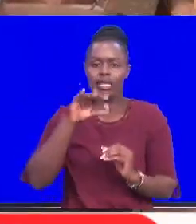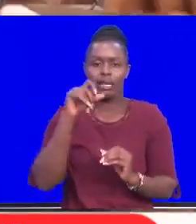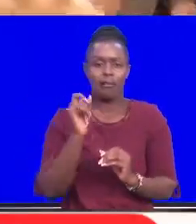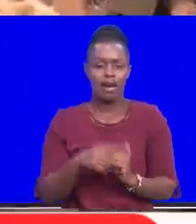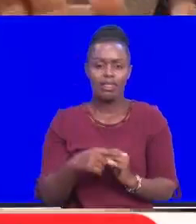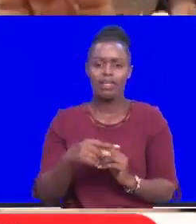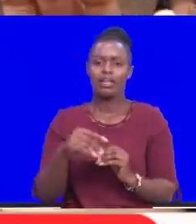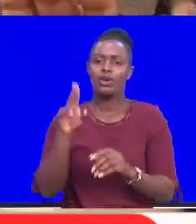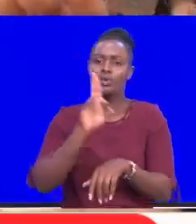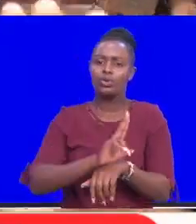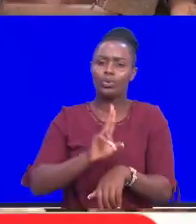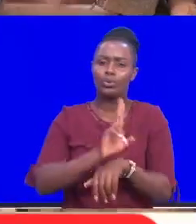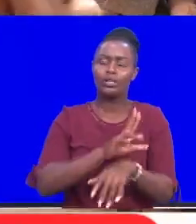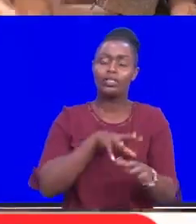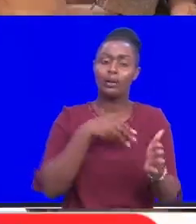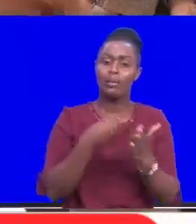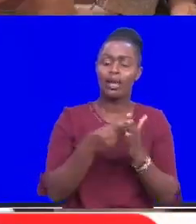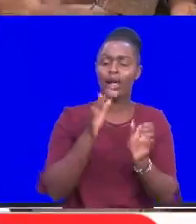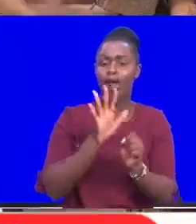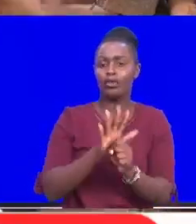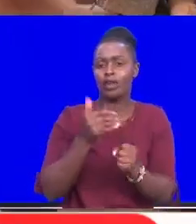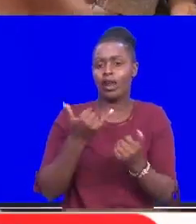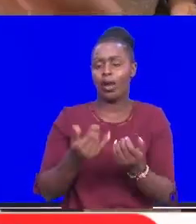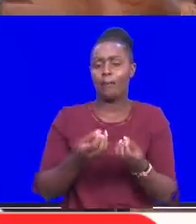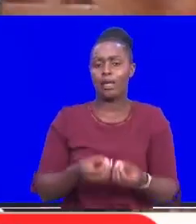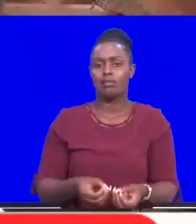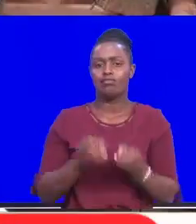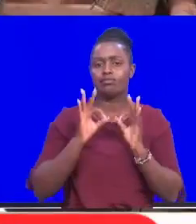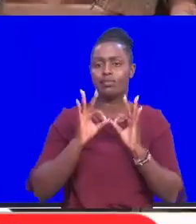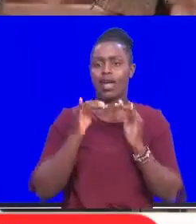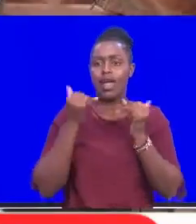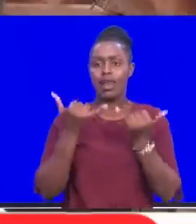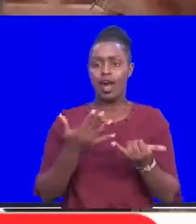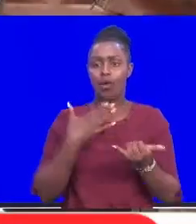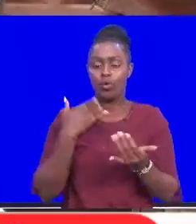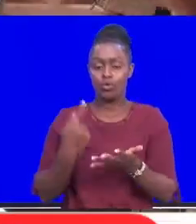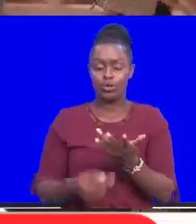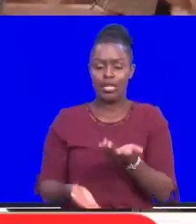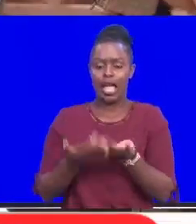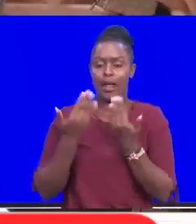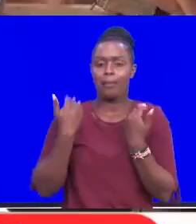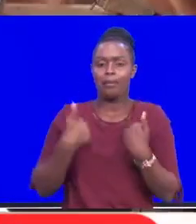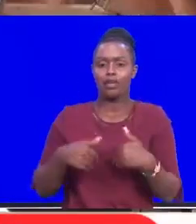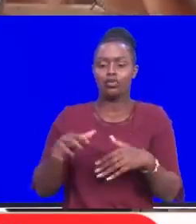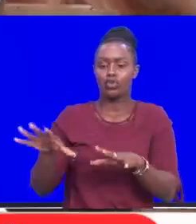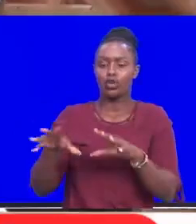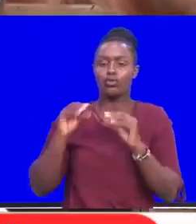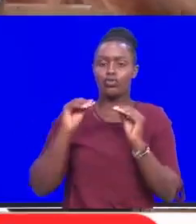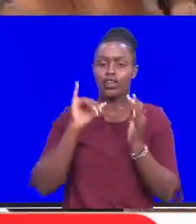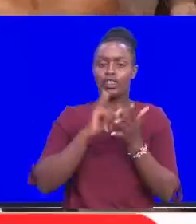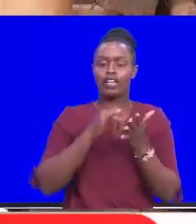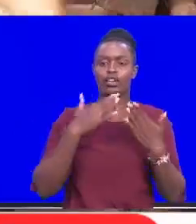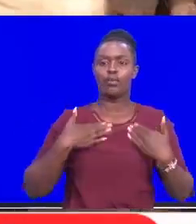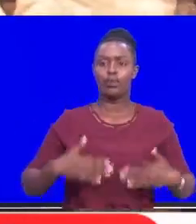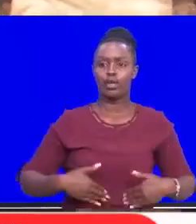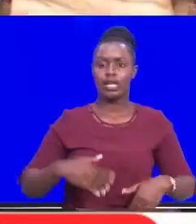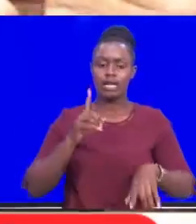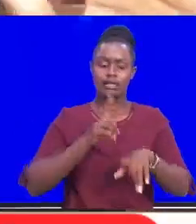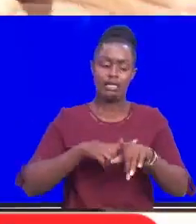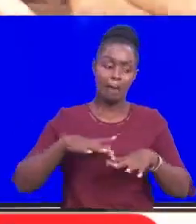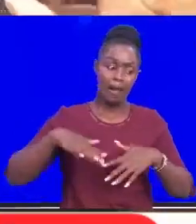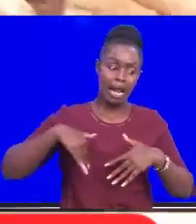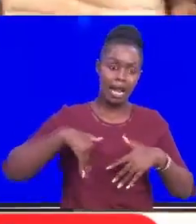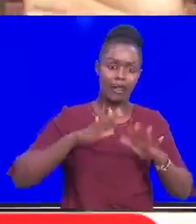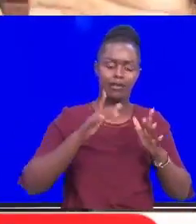mbali. Mimi sina pesa. Serikali, nataka mnisaidie. Ile mwili toke hapa. Ikitoka hapa hii mboma